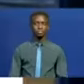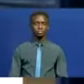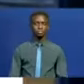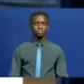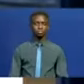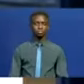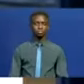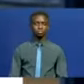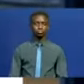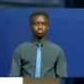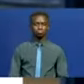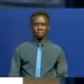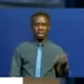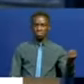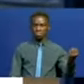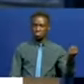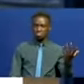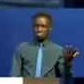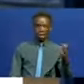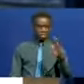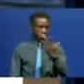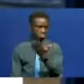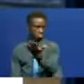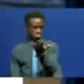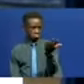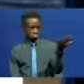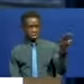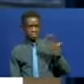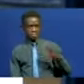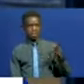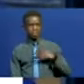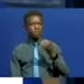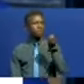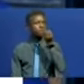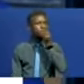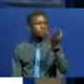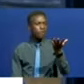Tuliweza kupashwa habari na wananchi kwamba